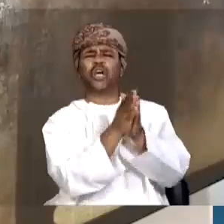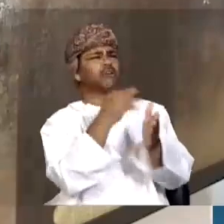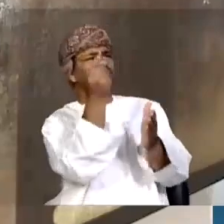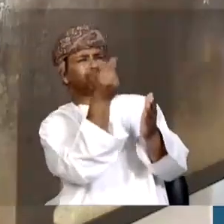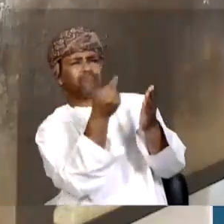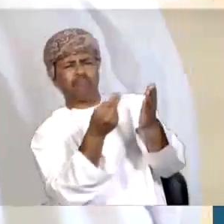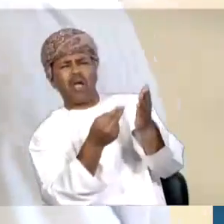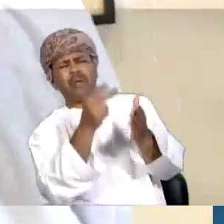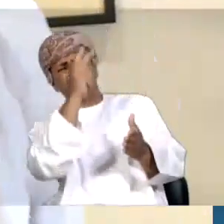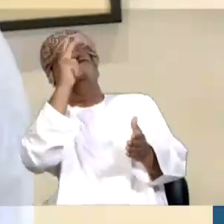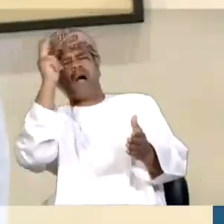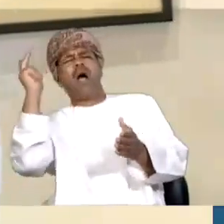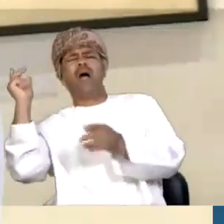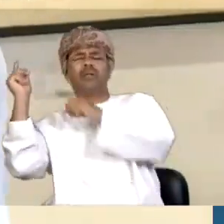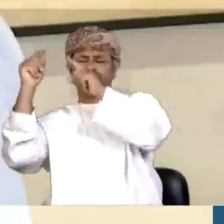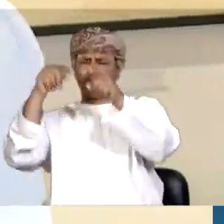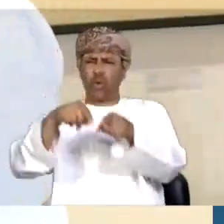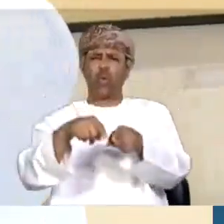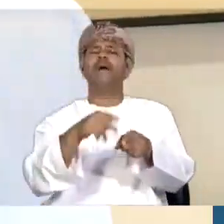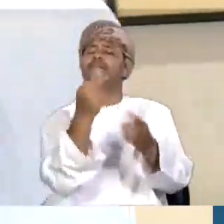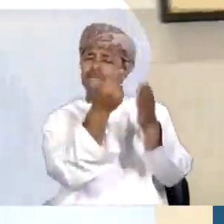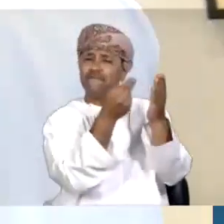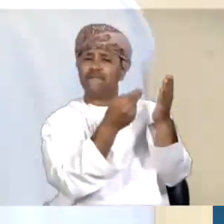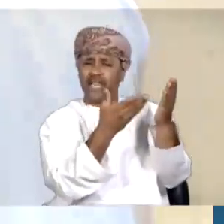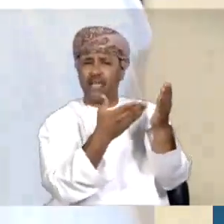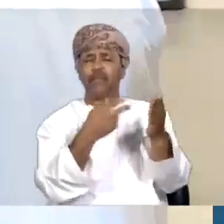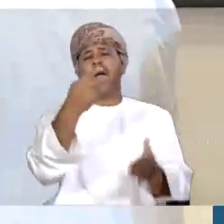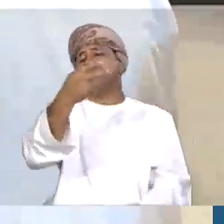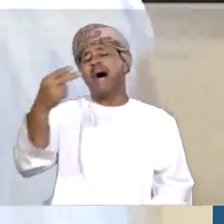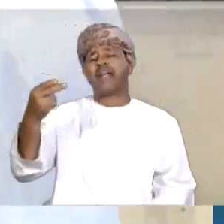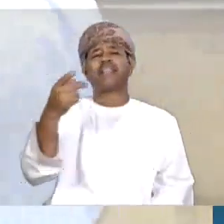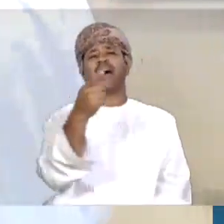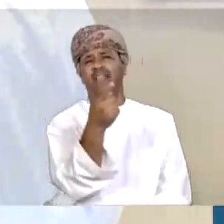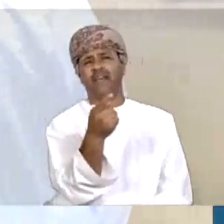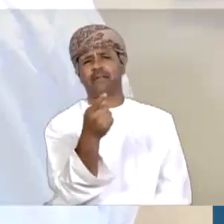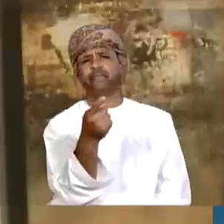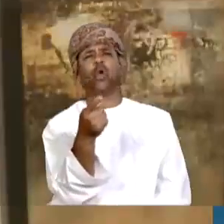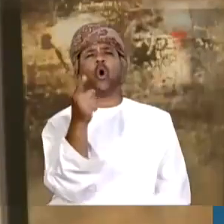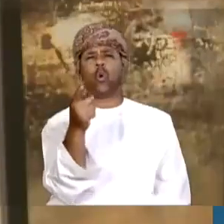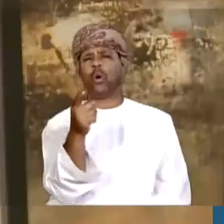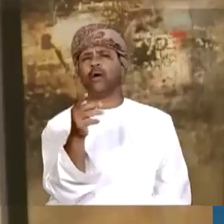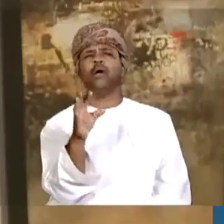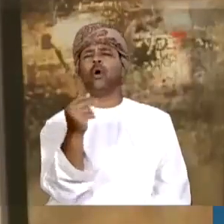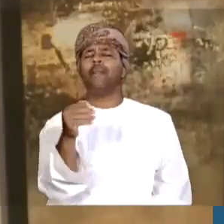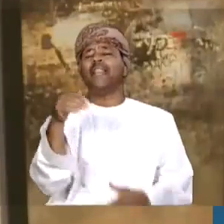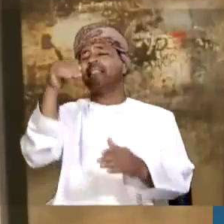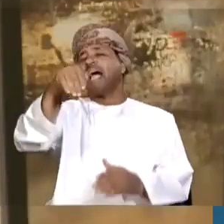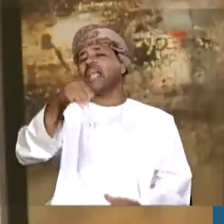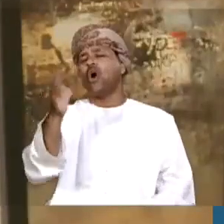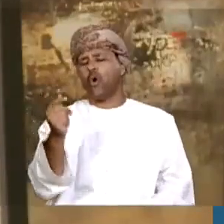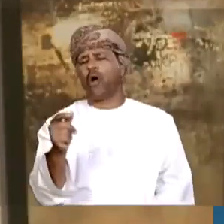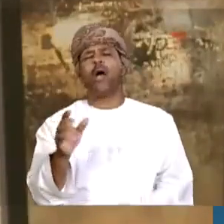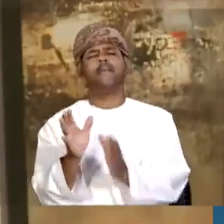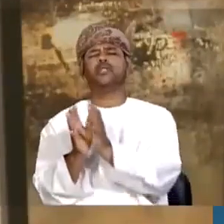العصر البدائي حتى تاريخنا هذا. وهذا المعرض بشكل عام يشتمل على مجموعة